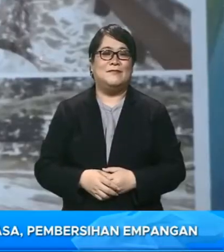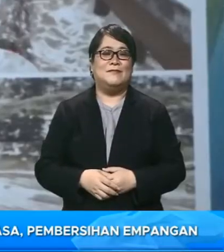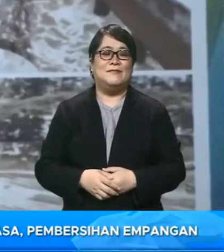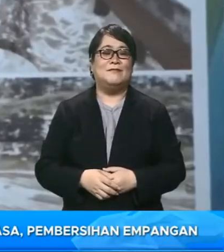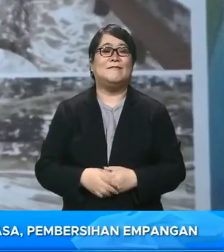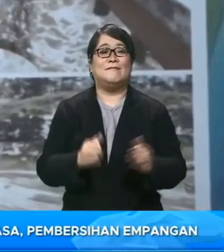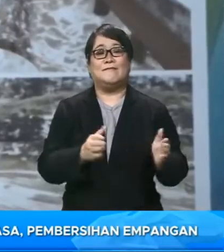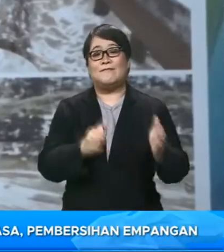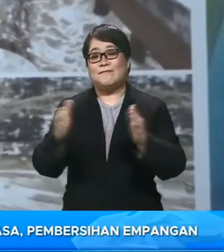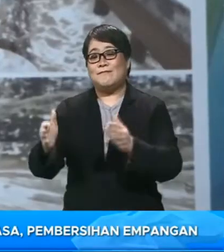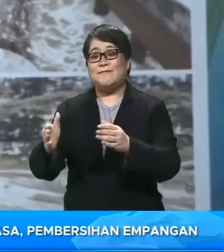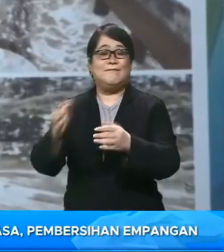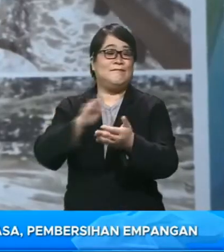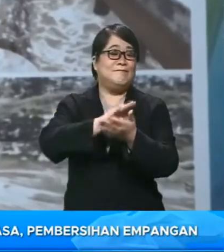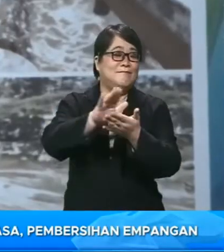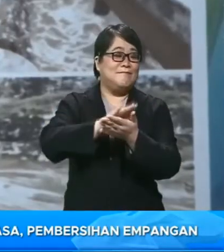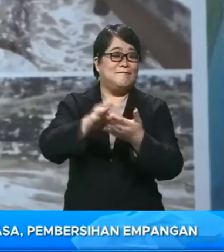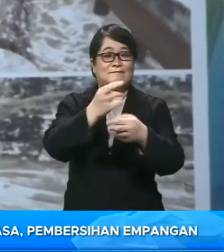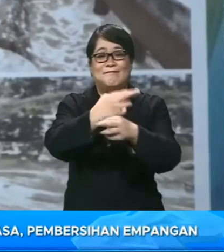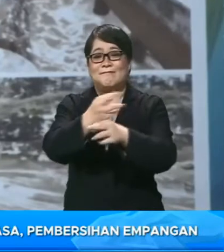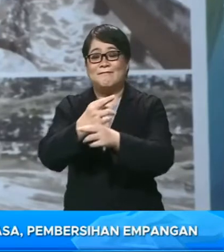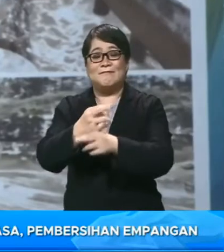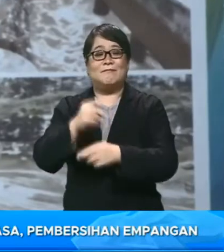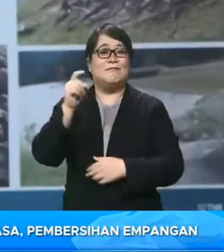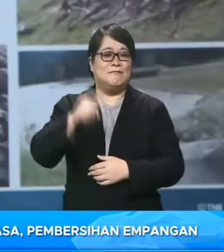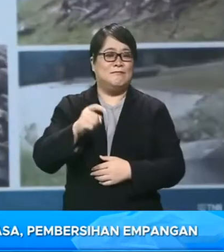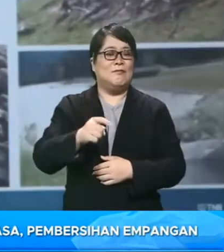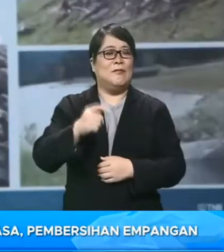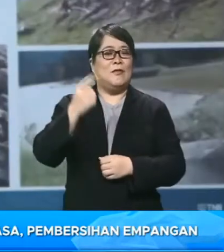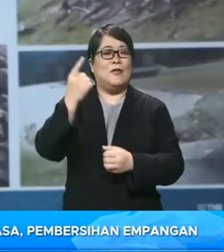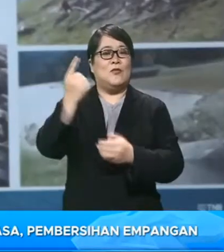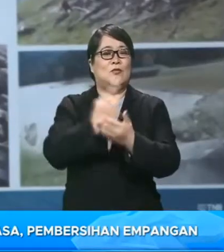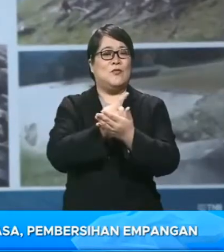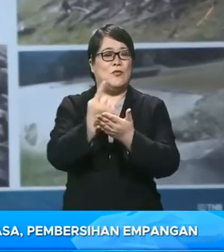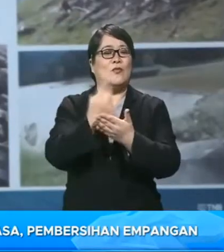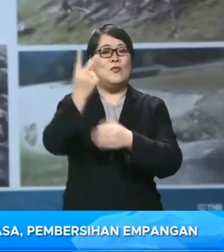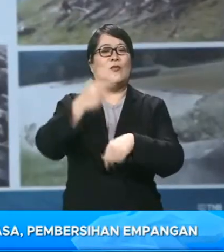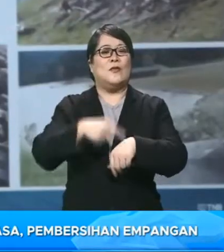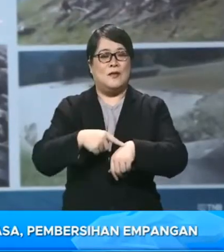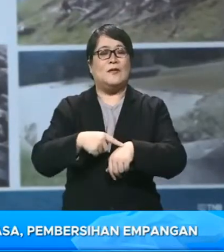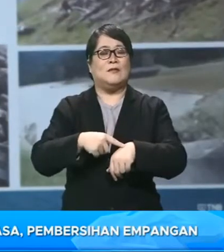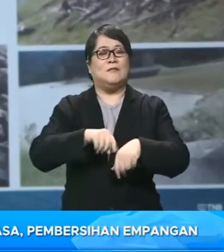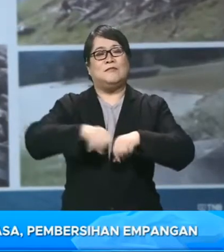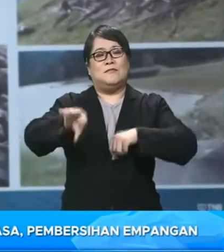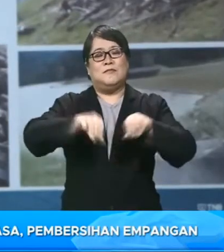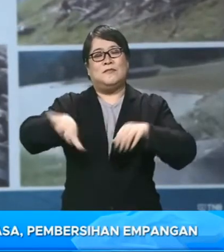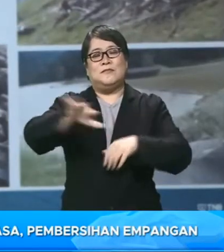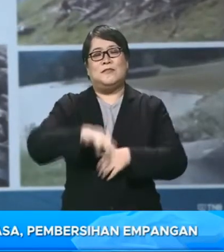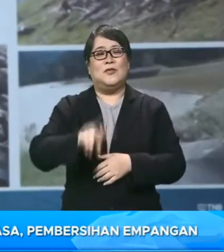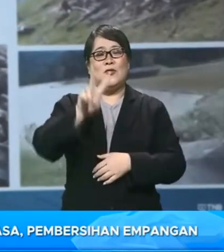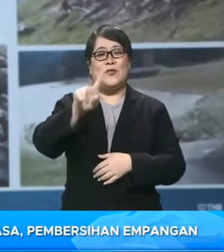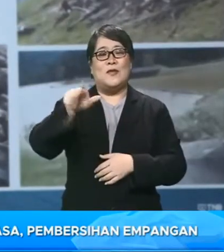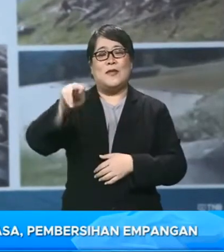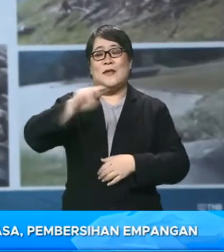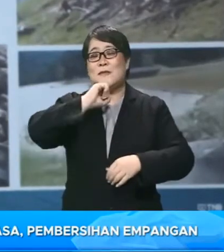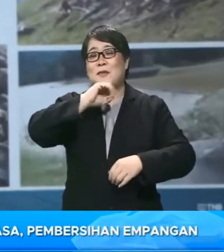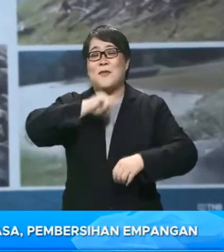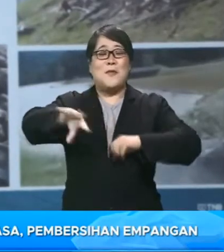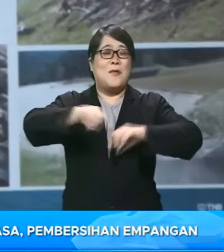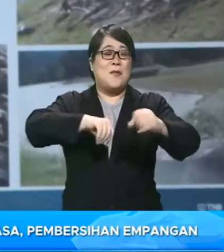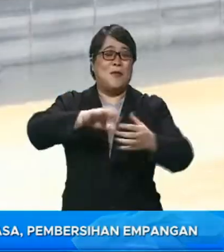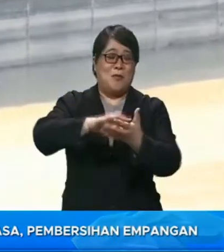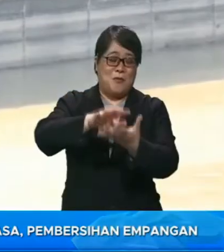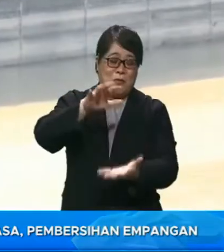Dalam pada itu, kerja-kerja penyelenggaraan perlu dilakukan 2 kali seminggu bagi mengeluarkan lebih kurang 2 tan sampah sarap yang